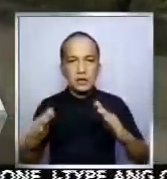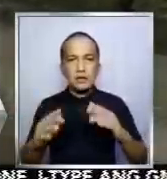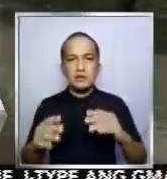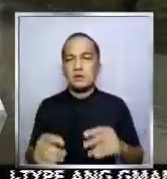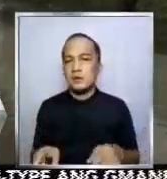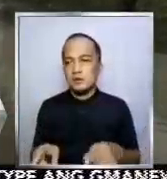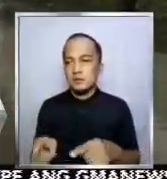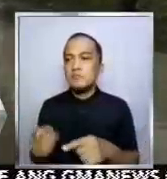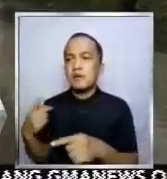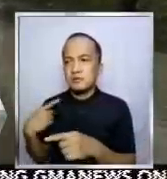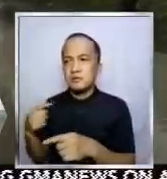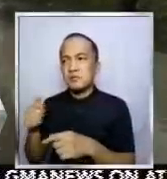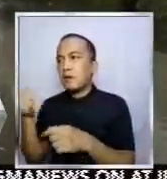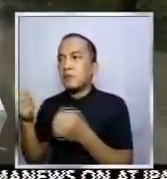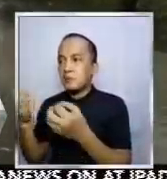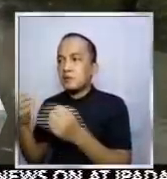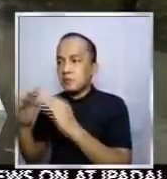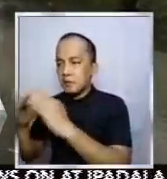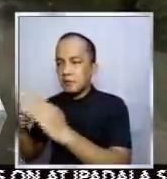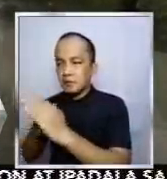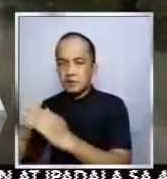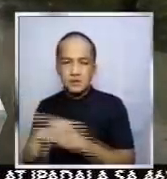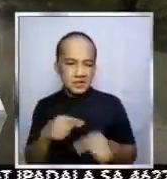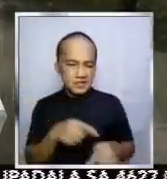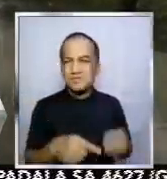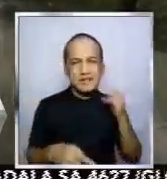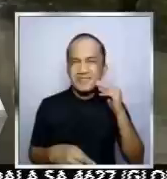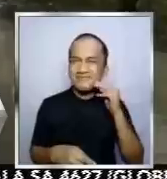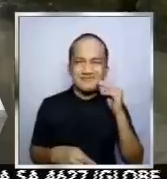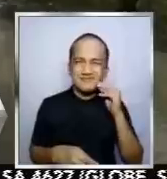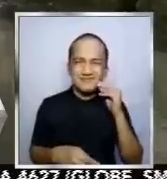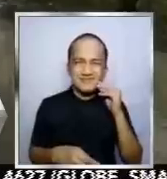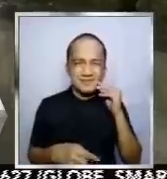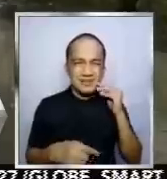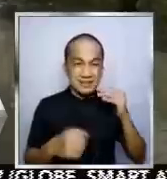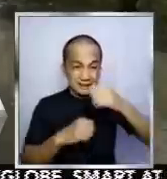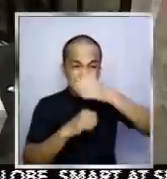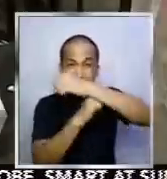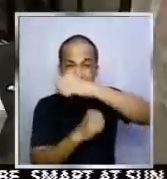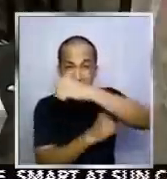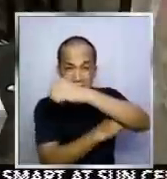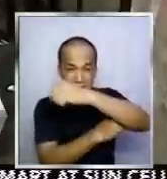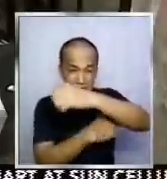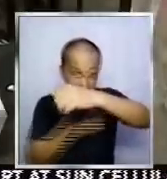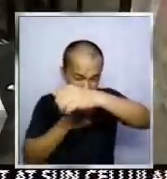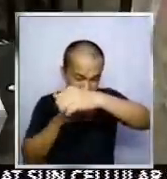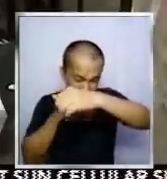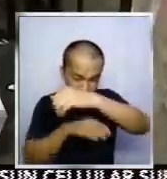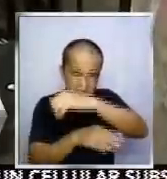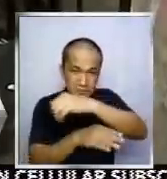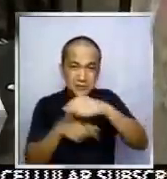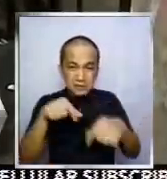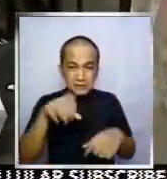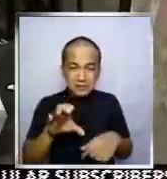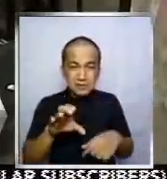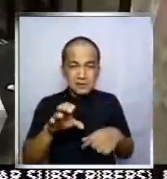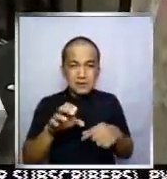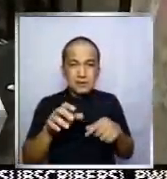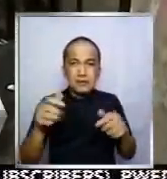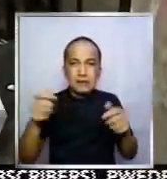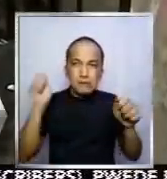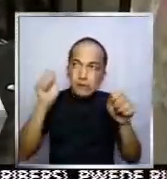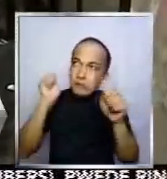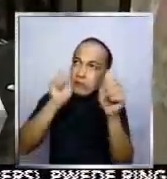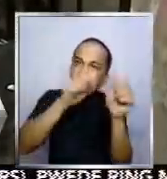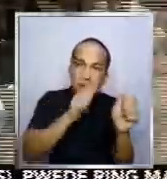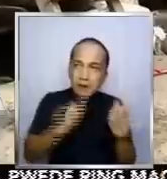ang bahay, ang mga tulad ni Maria sa ilalim ng tulay na ito sa Quezon City umuuwi. Pinagtagpitagping kahoy at plastic ang